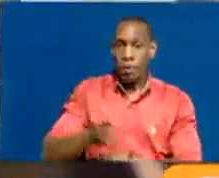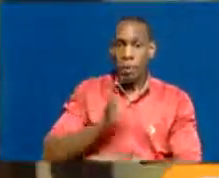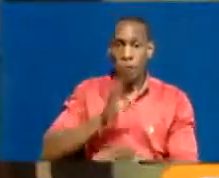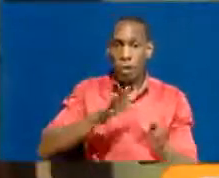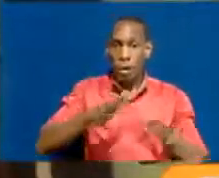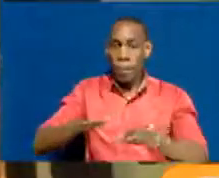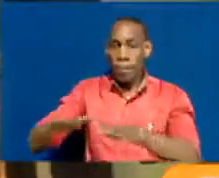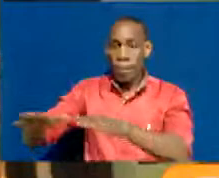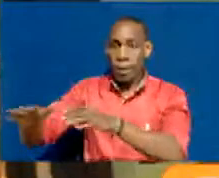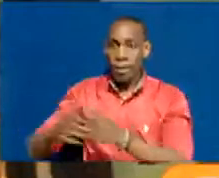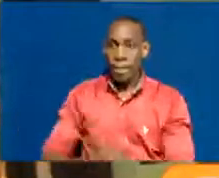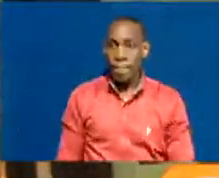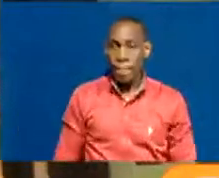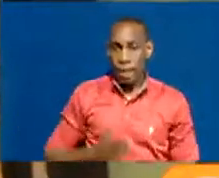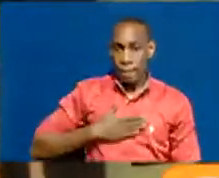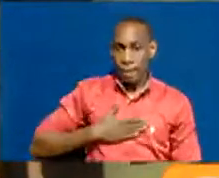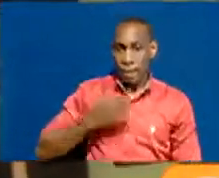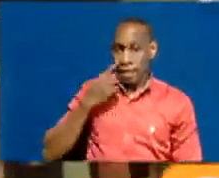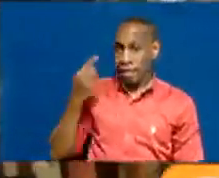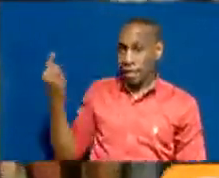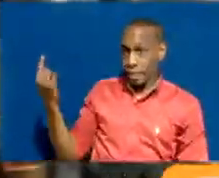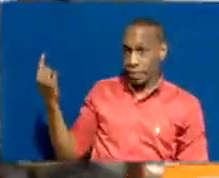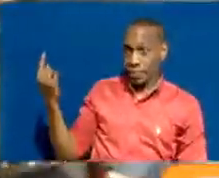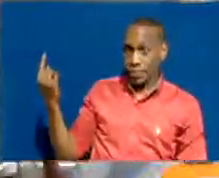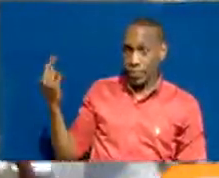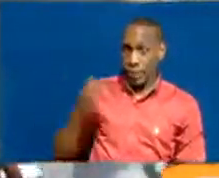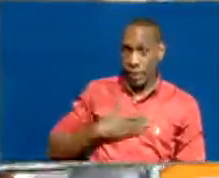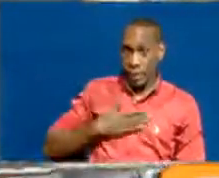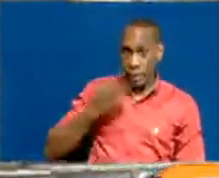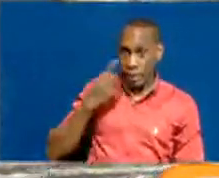baharini. Kuna yangu hapa. Ndio hii.